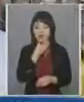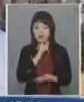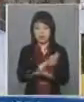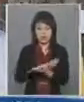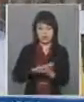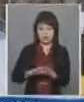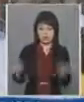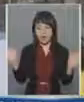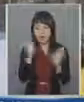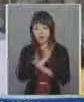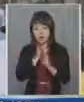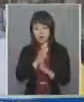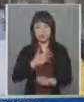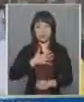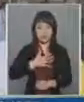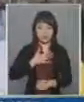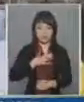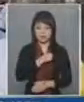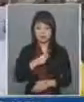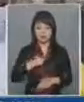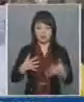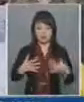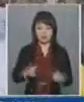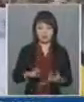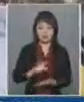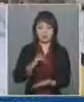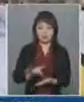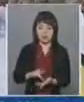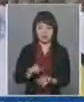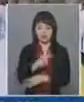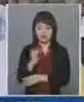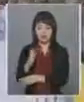тазалығы, таза ауа сол ретін мақсатта біз қаламыз көркейту мақсатында ал отырып жатырмыз.